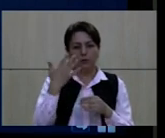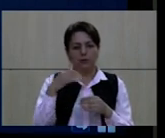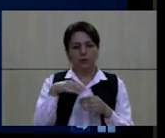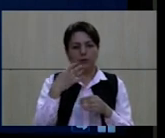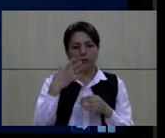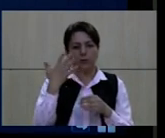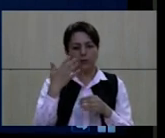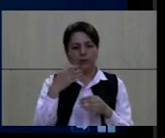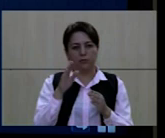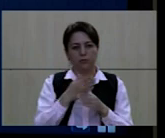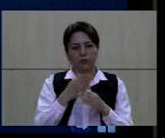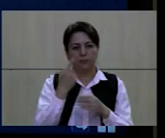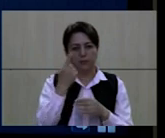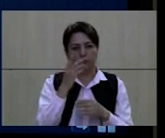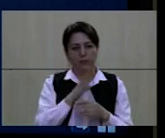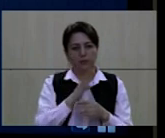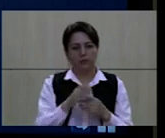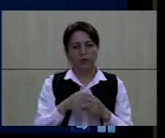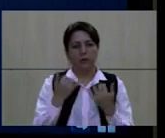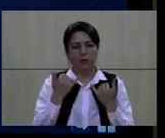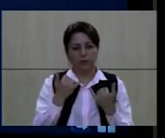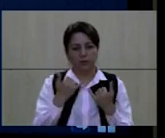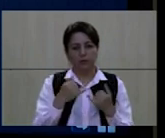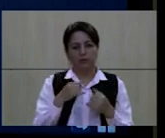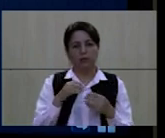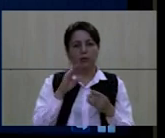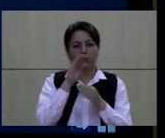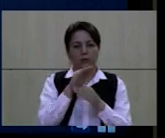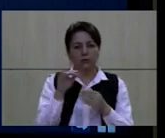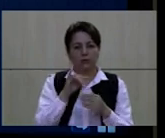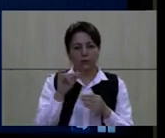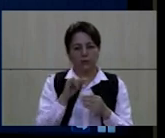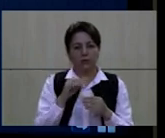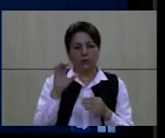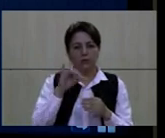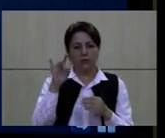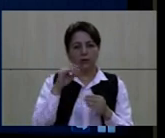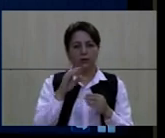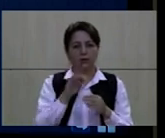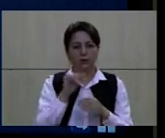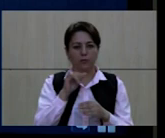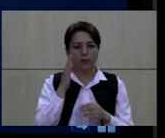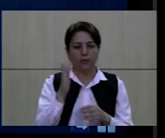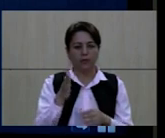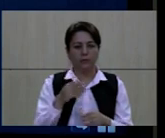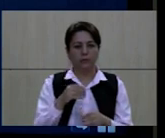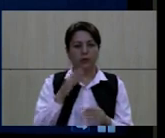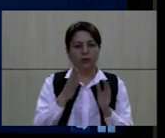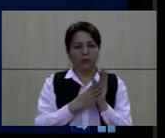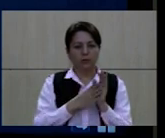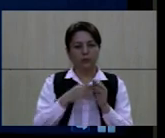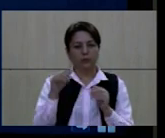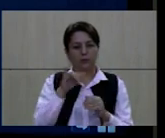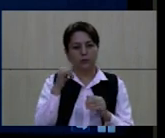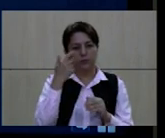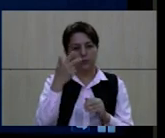bo'lsam 1. Ana endi qo'shimcha ko'paytuvchilarni suratlariga ko'paytirib chiqaman. 9 ni 3 ga